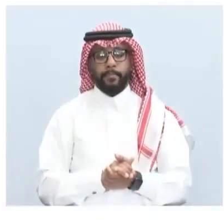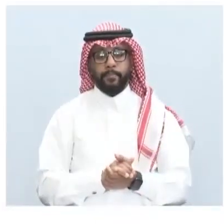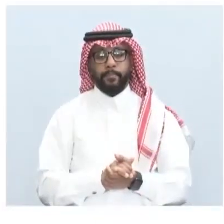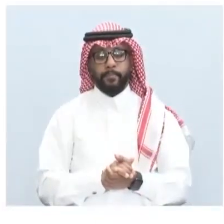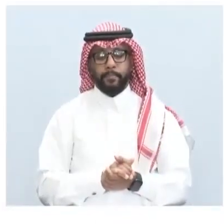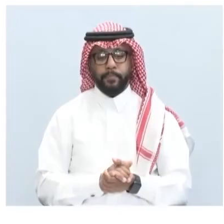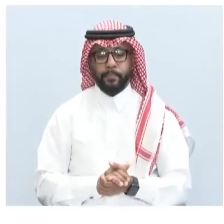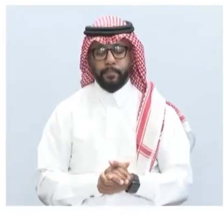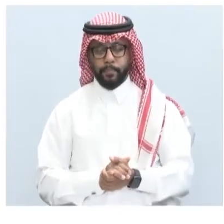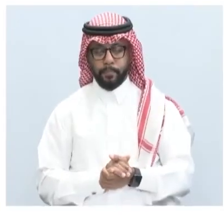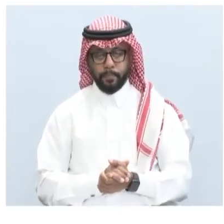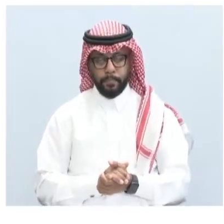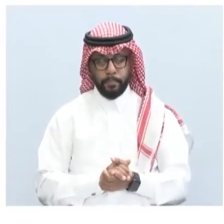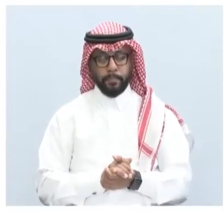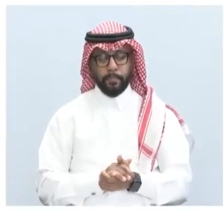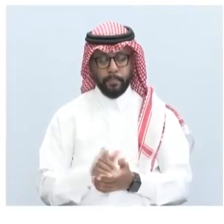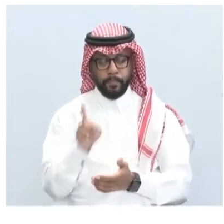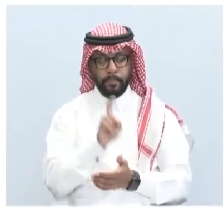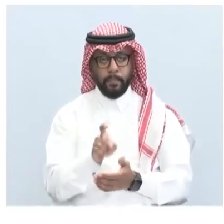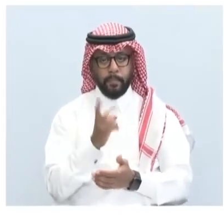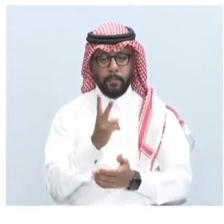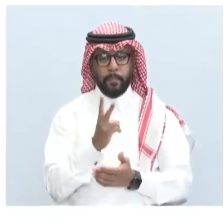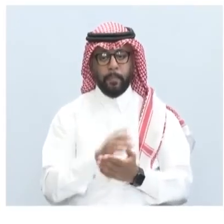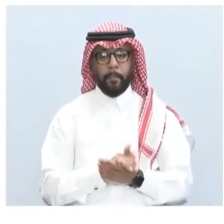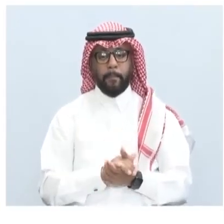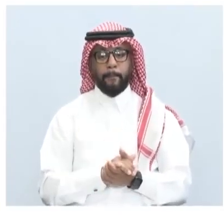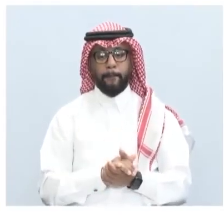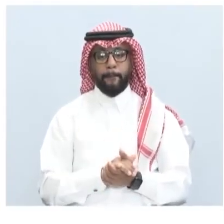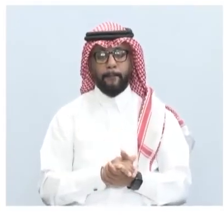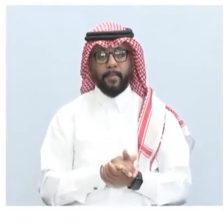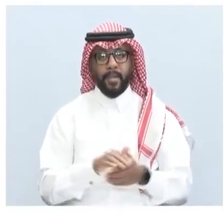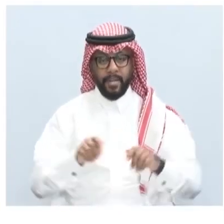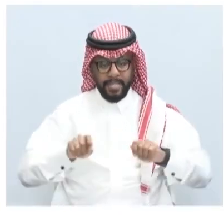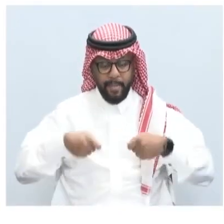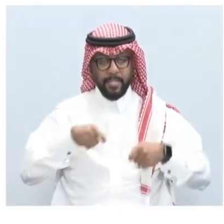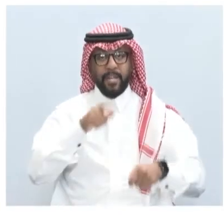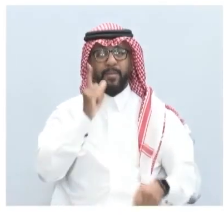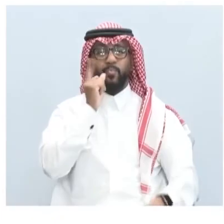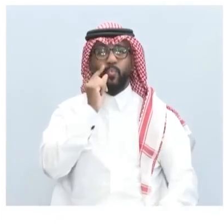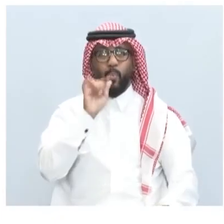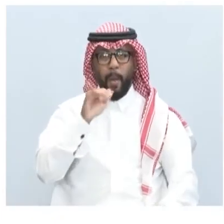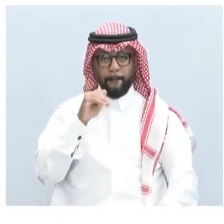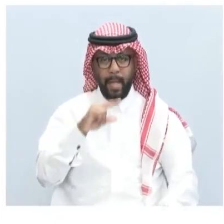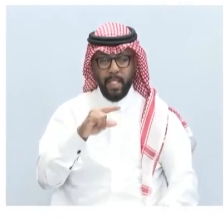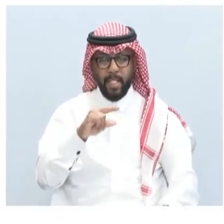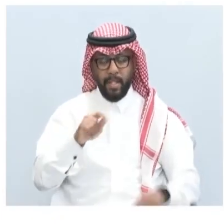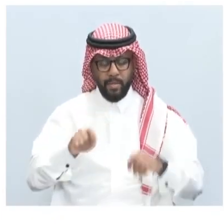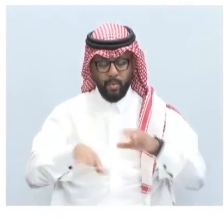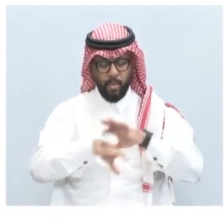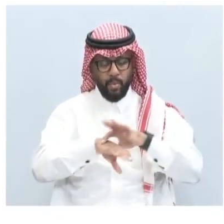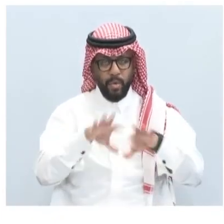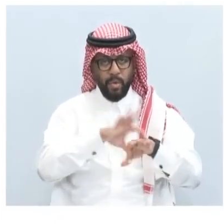نت الان الى السؤال الثاني الذي يقول لبس محمد الجوربين